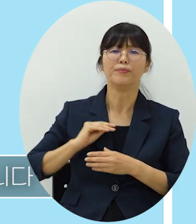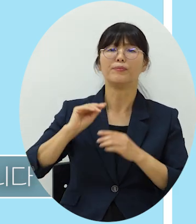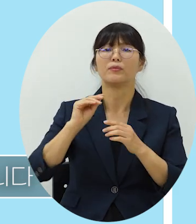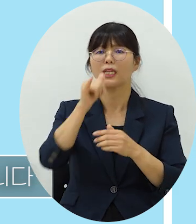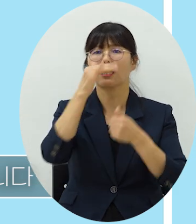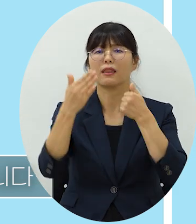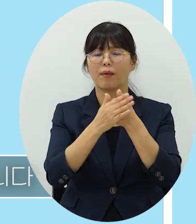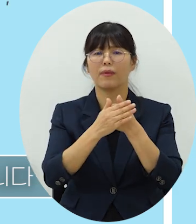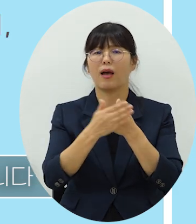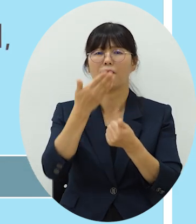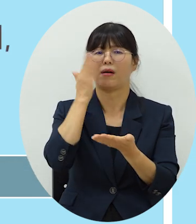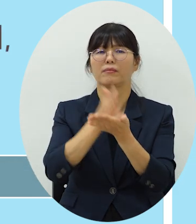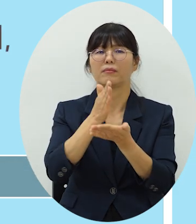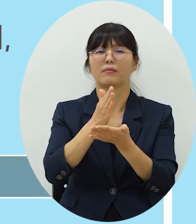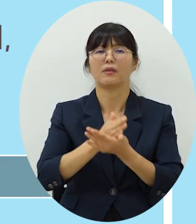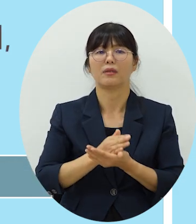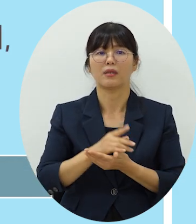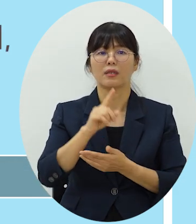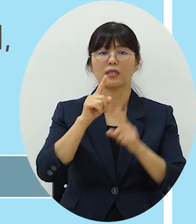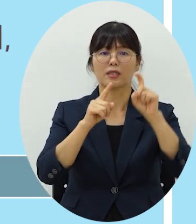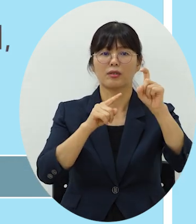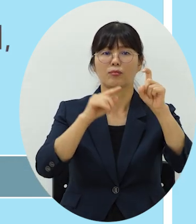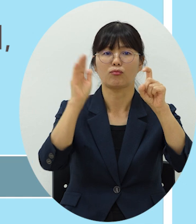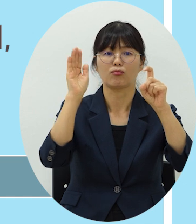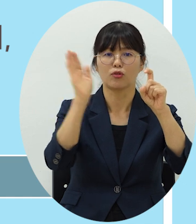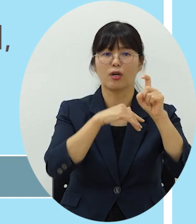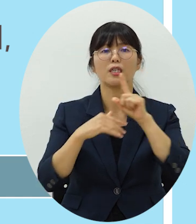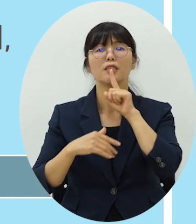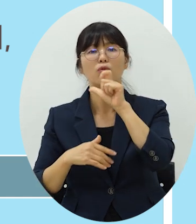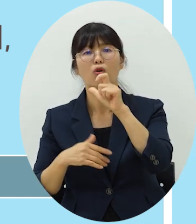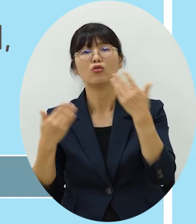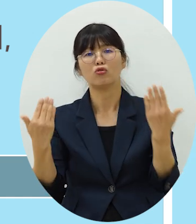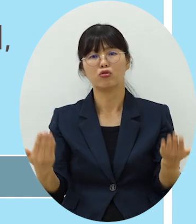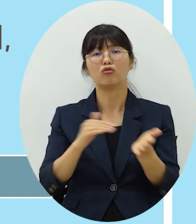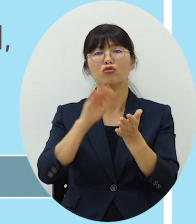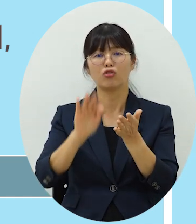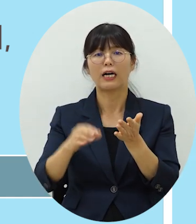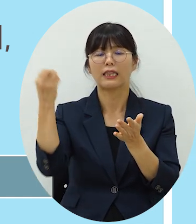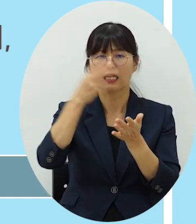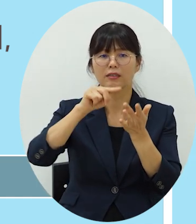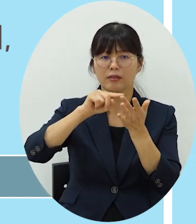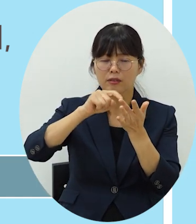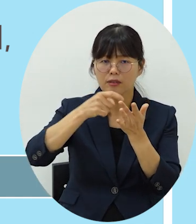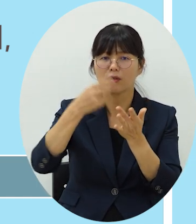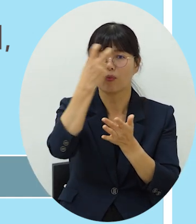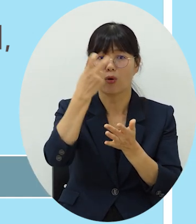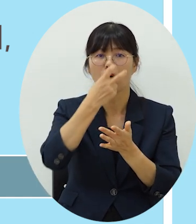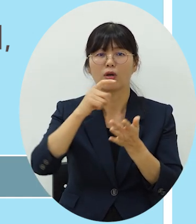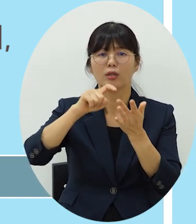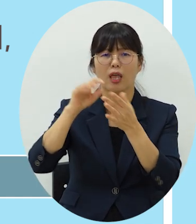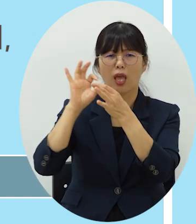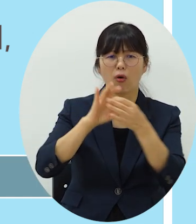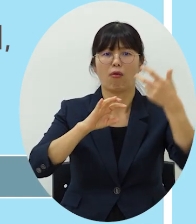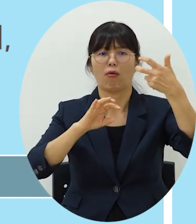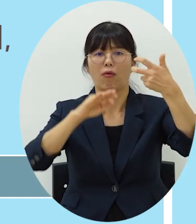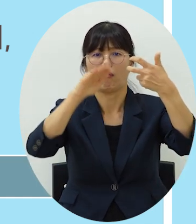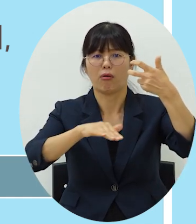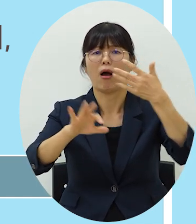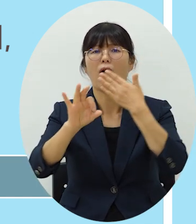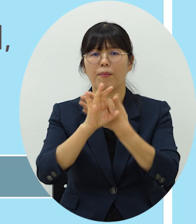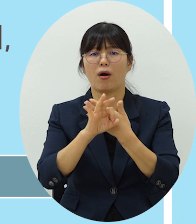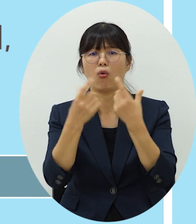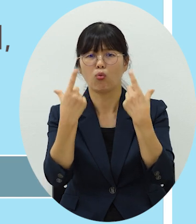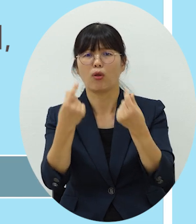있으므로 금지합니다. 10에서 15분 휴식 후 혈당을 재측정했을 때도 혈당이 계속 70 이하라면 같은